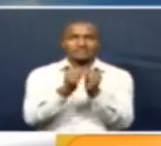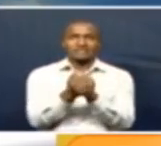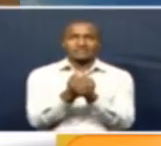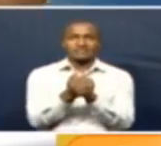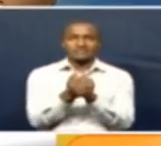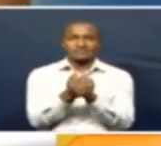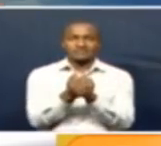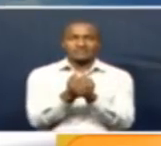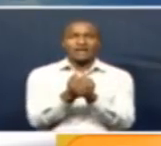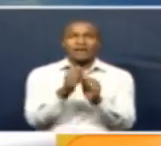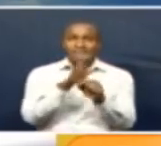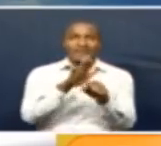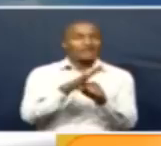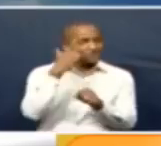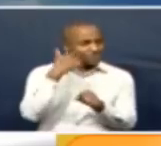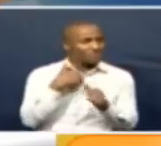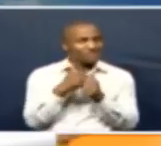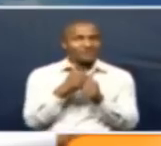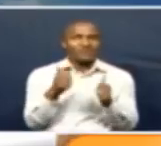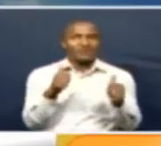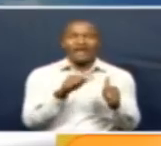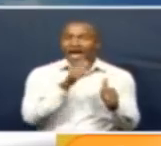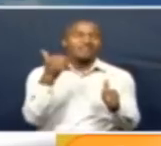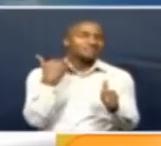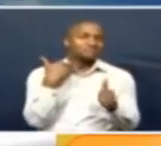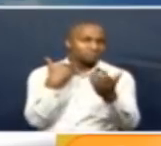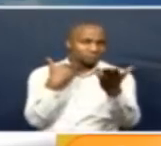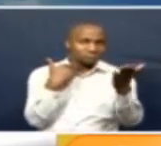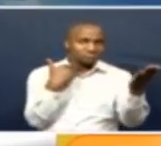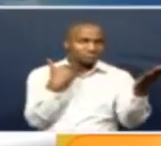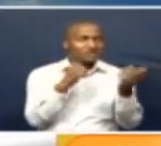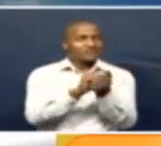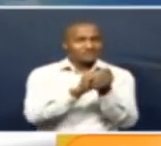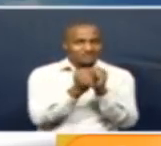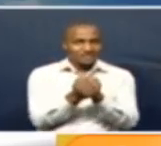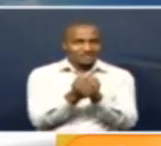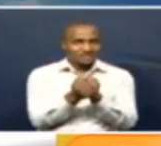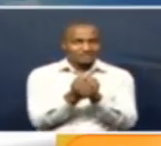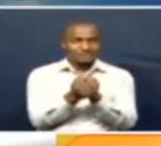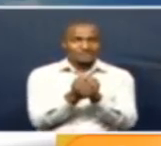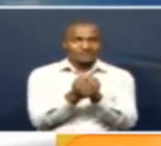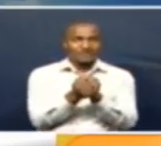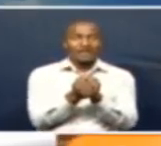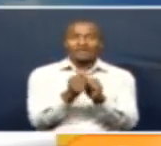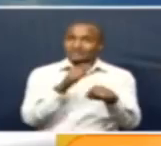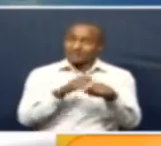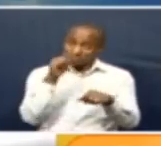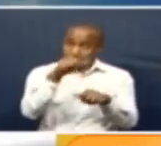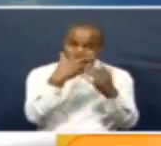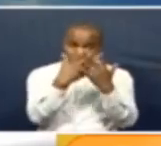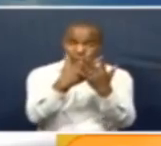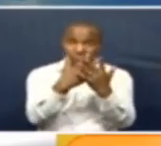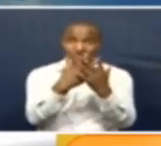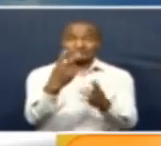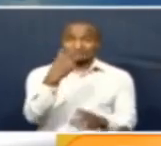nisimame maana wengi wananijua na kuna wale napata kwa crime. Mm-hmm. Wengine wanachange, wengine walikodemiwa lakini nikienda hata kamiti wanione